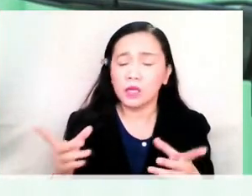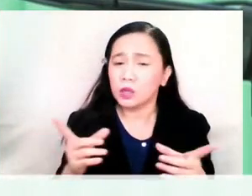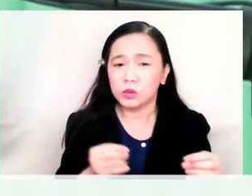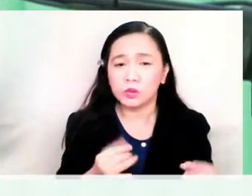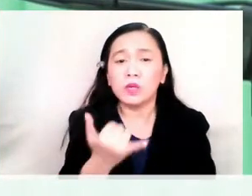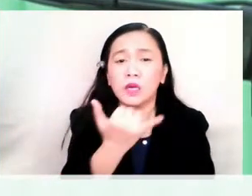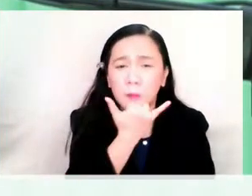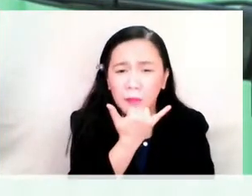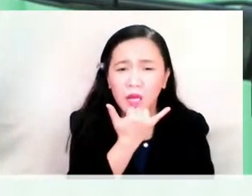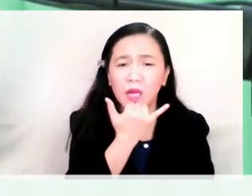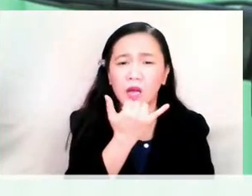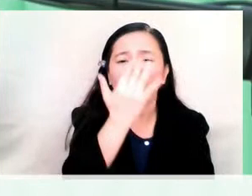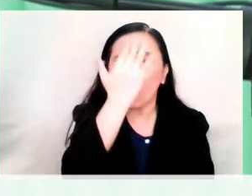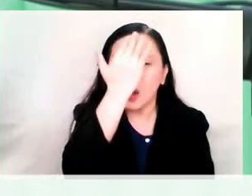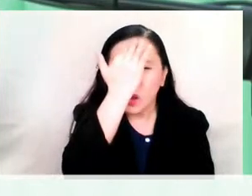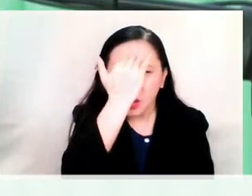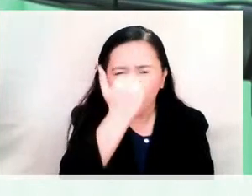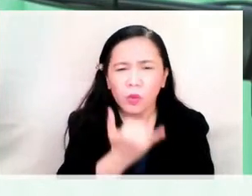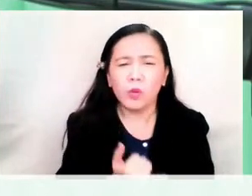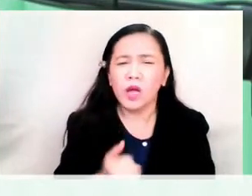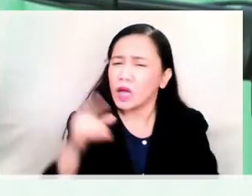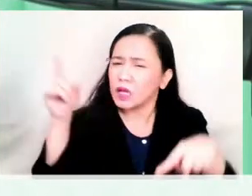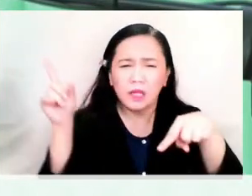siya pinaparusahan ng Diyos?